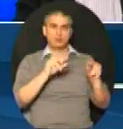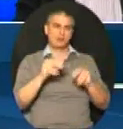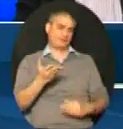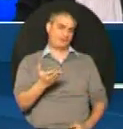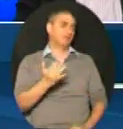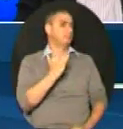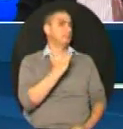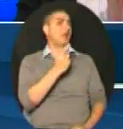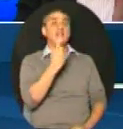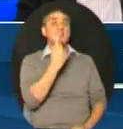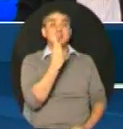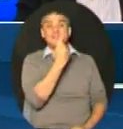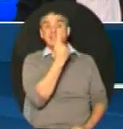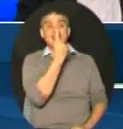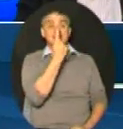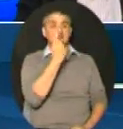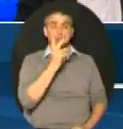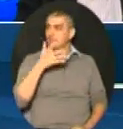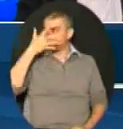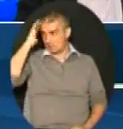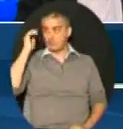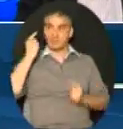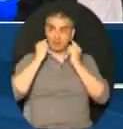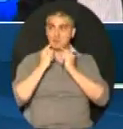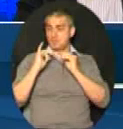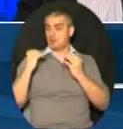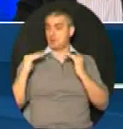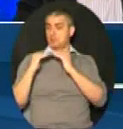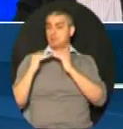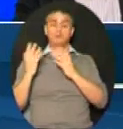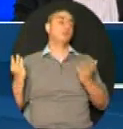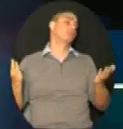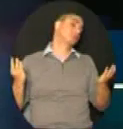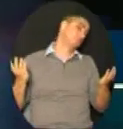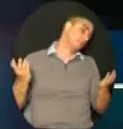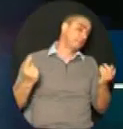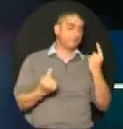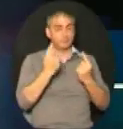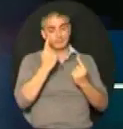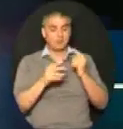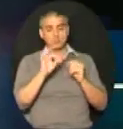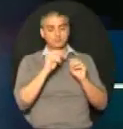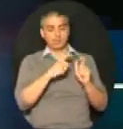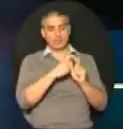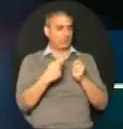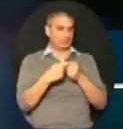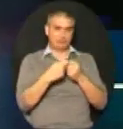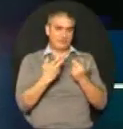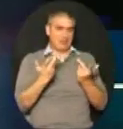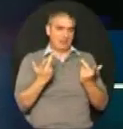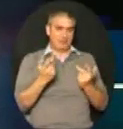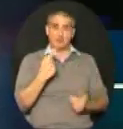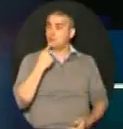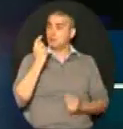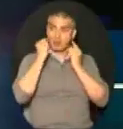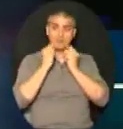אבל הדבר היחידי שזה יכול ליפול עליו. אבל יאיר לפיד וליברמן דווקא כן. כן? כן, פה ושם אתה מוצא גשרים, אבל לא מספיקים של הפילים ממשלה.